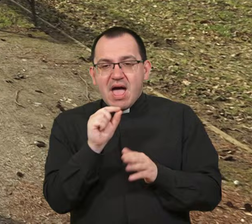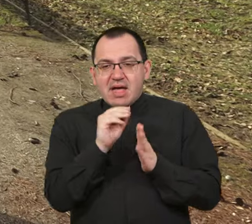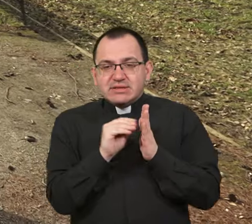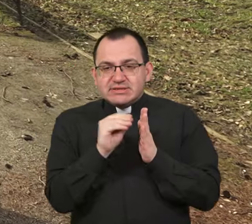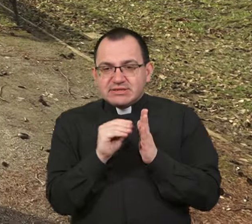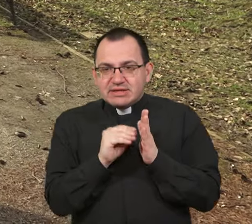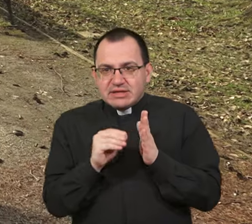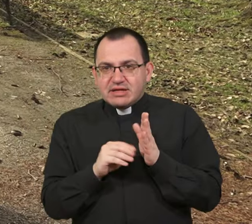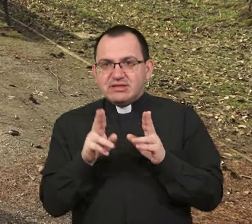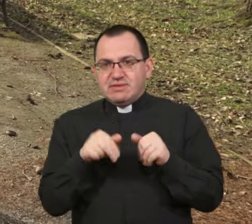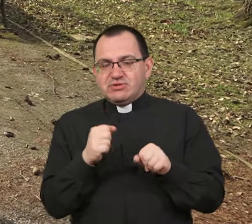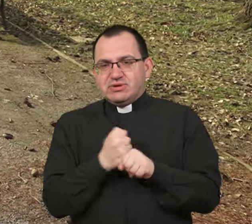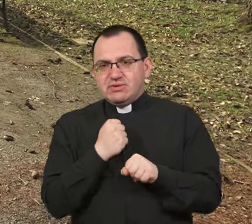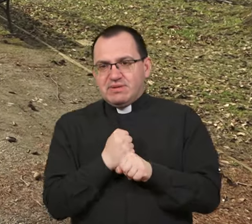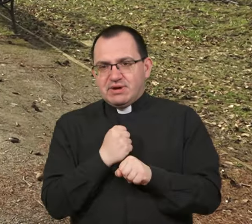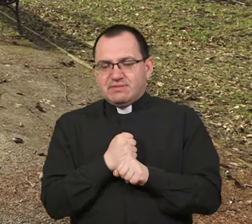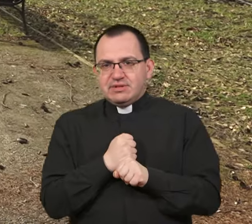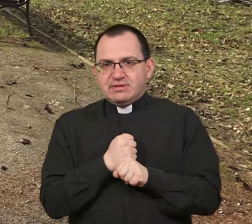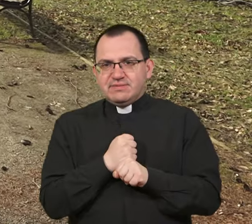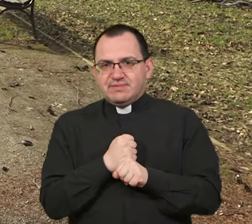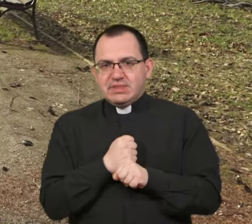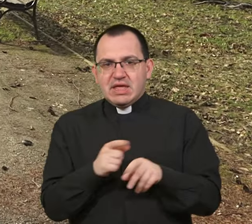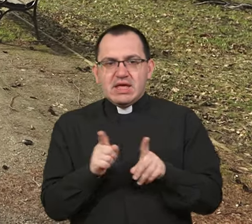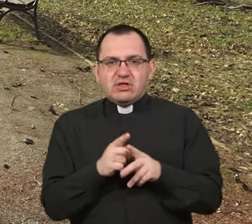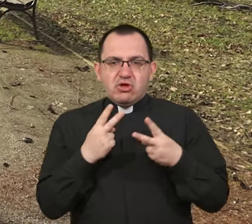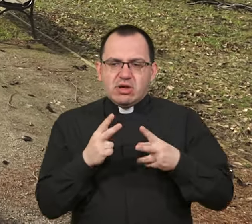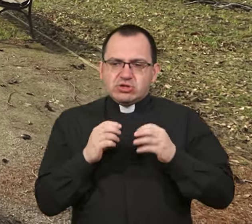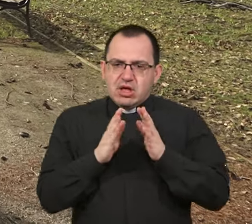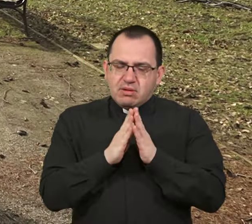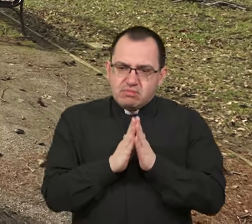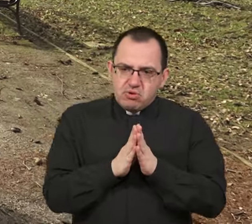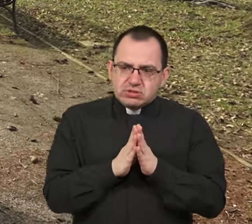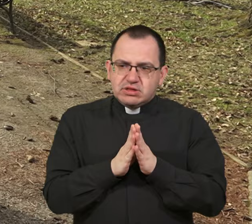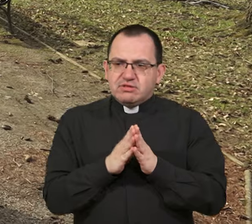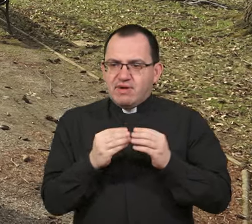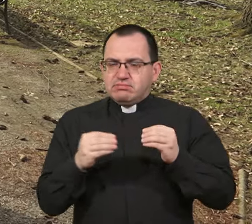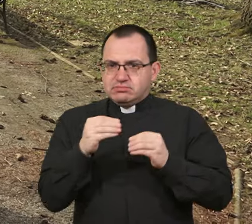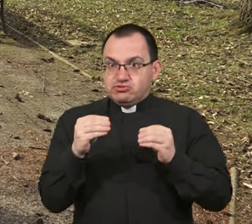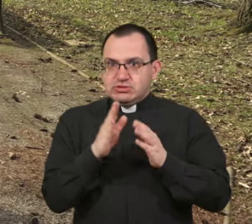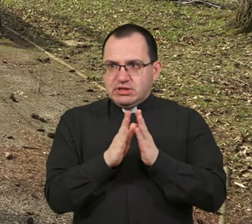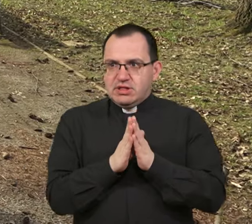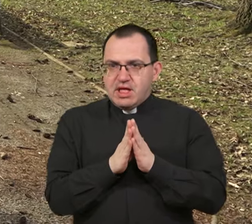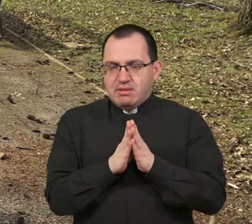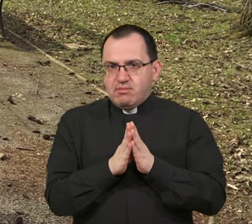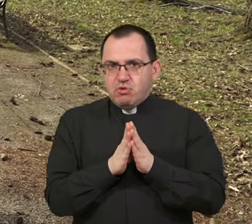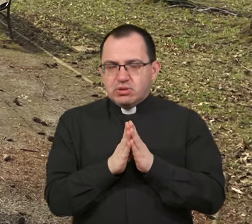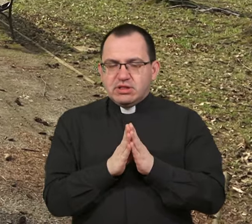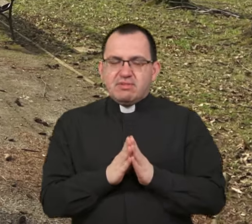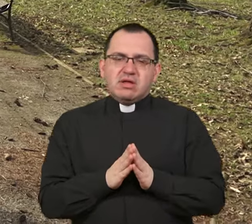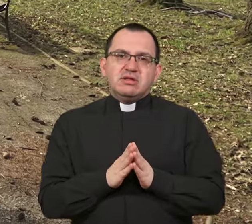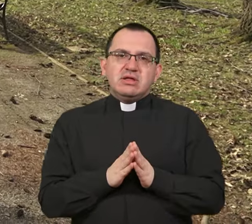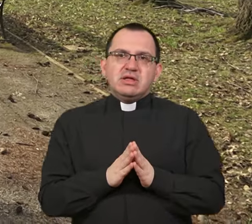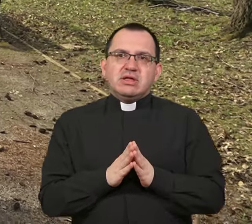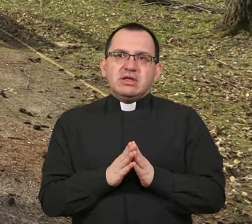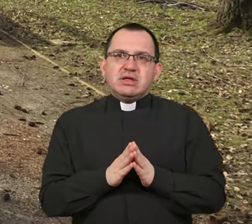ti to obavimo. Naravno, to je uvijek intenzivna molitva koja bi trebala možda u korizmi, ako ne inače, biti intenzivnija